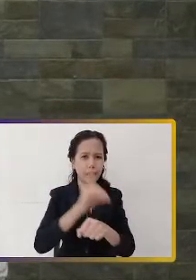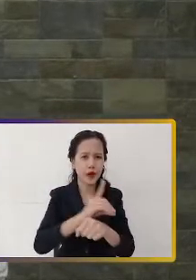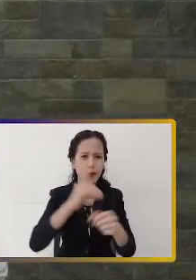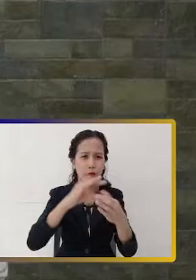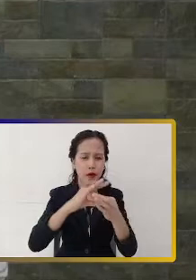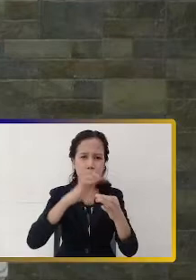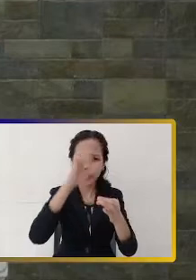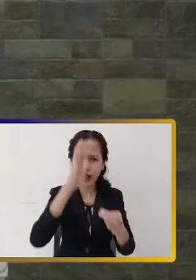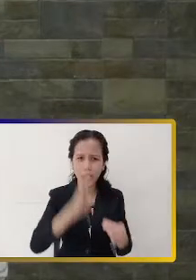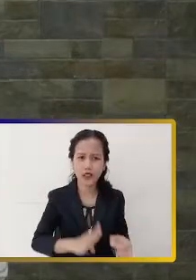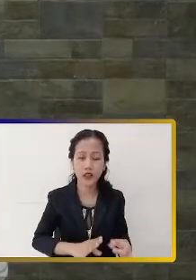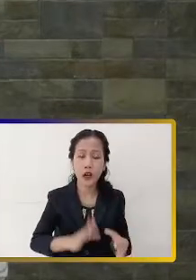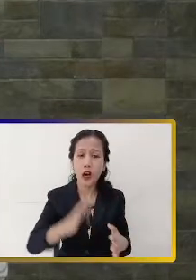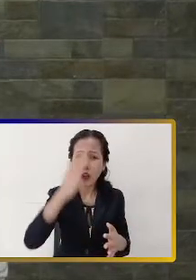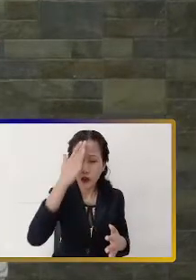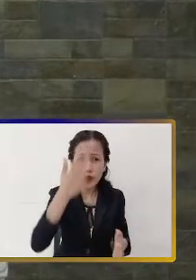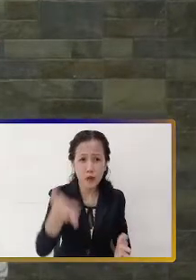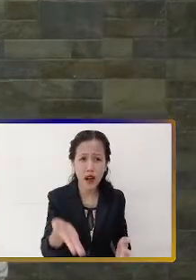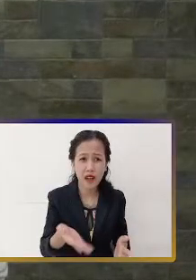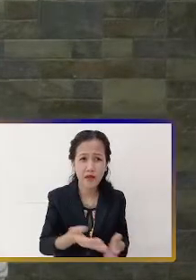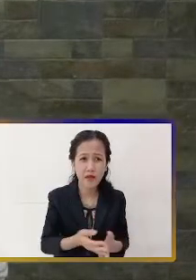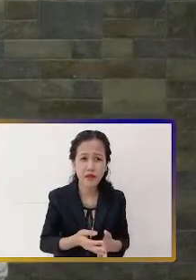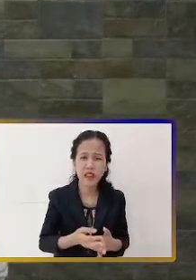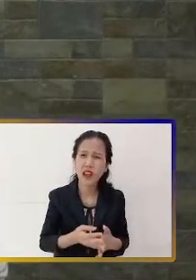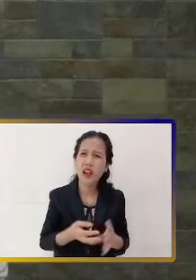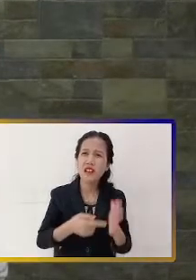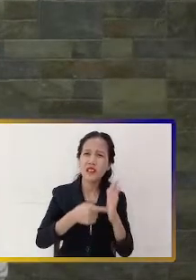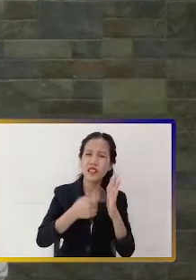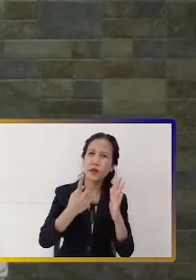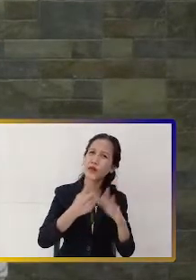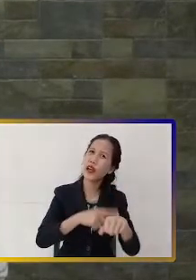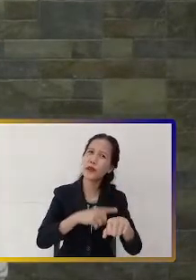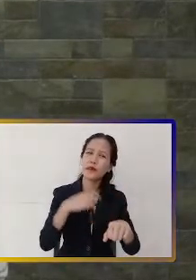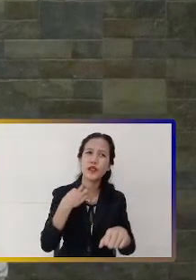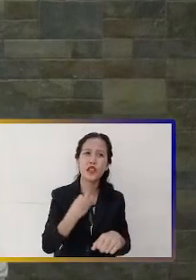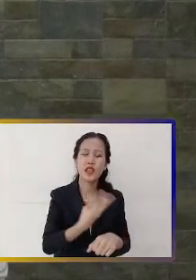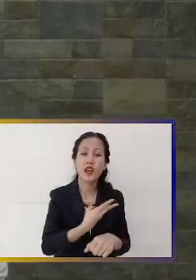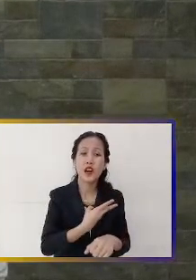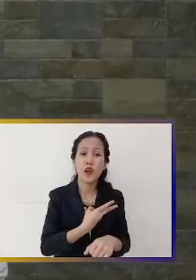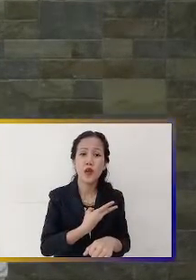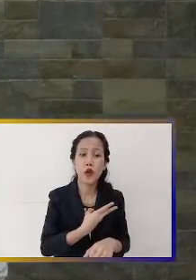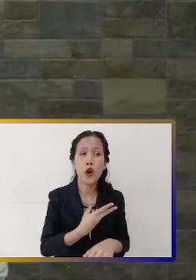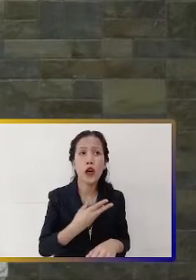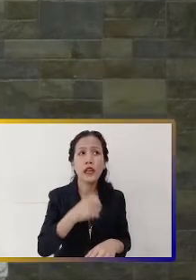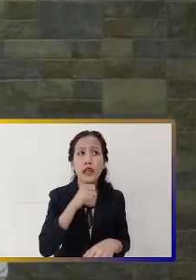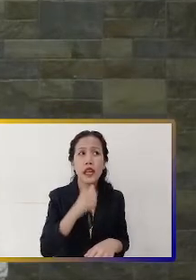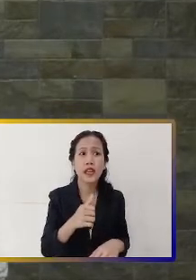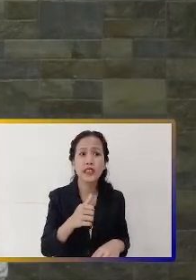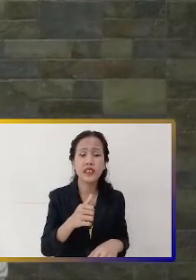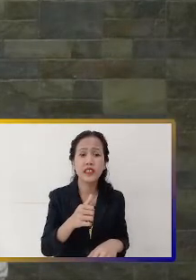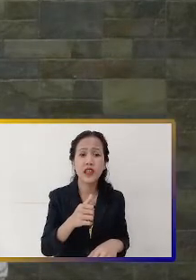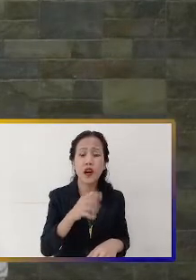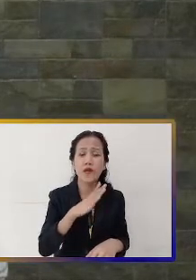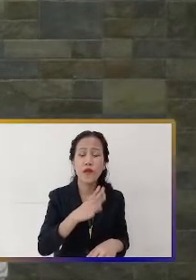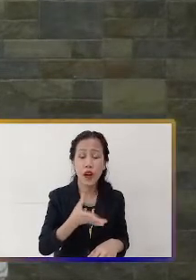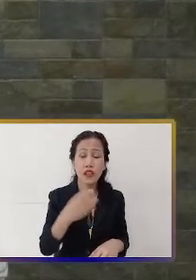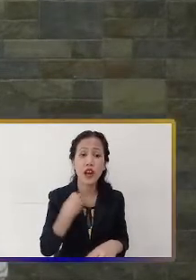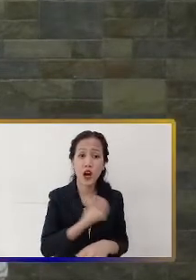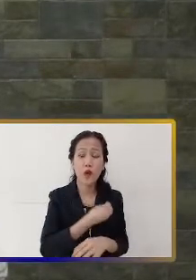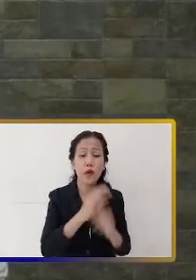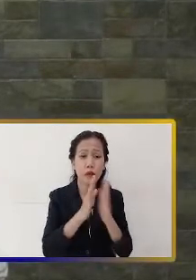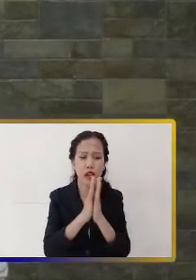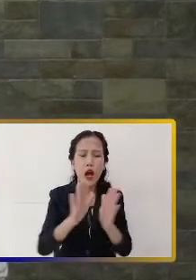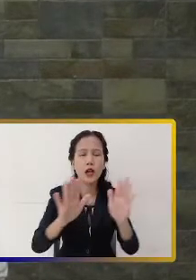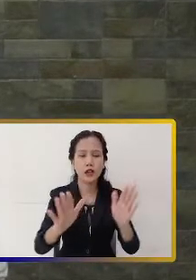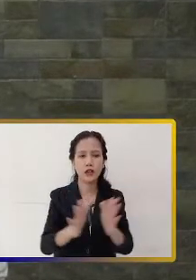Kaya hindi minsan nakakapasa ang ating panalangin. Nauuna po yung... Look at this. Pag-aralan niyo